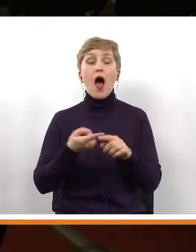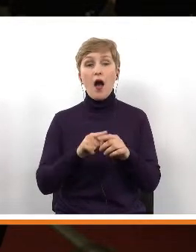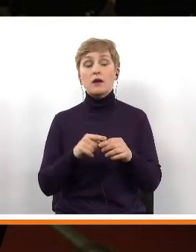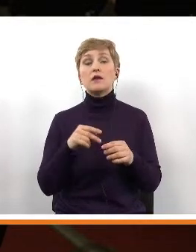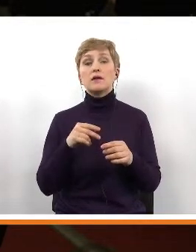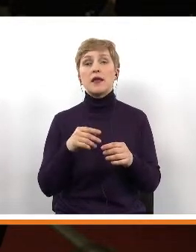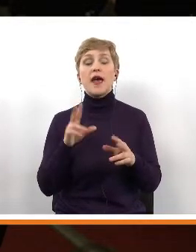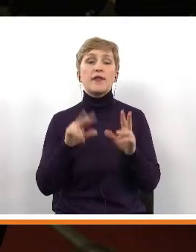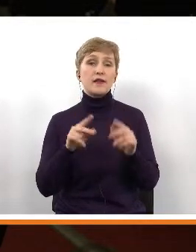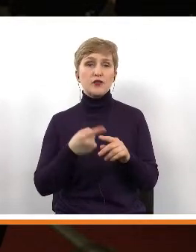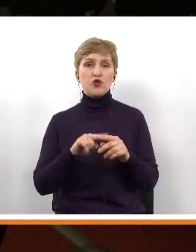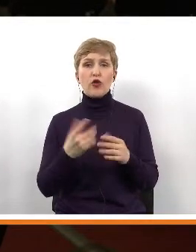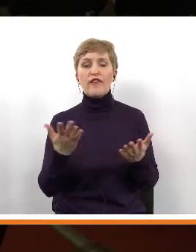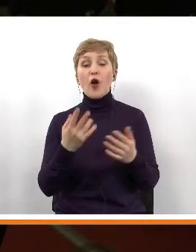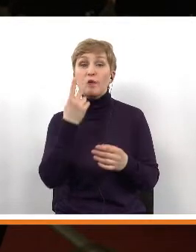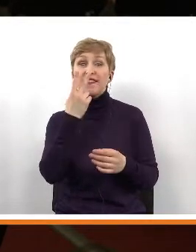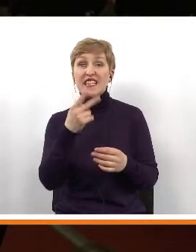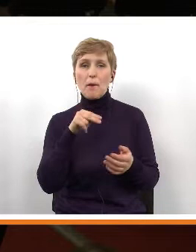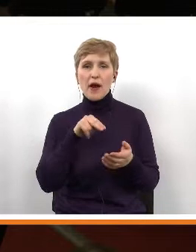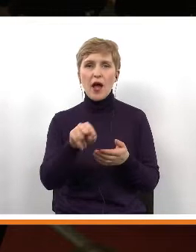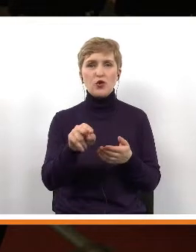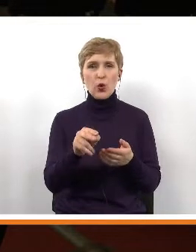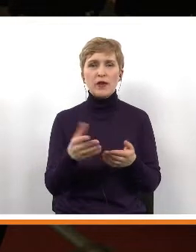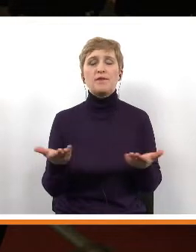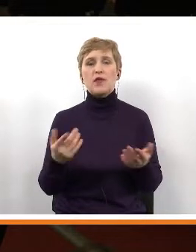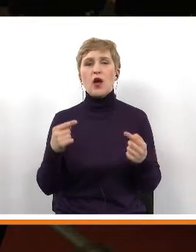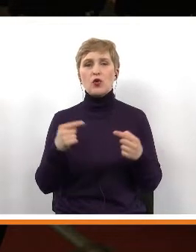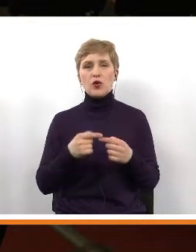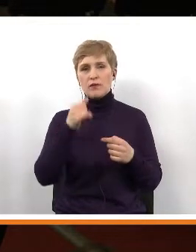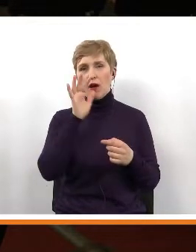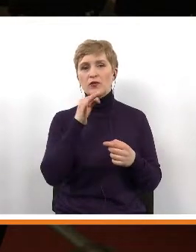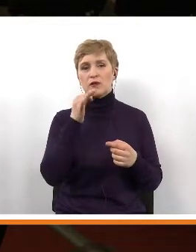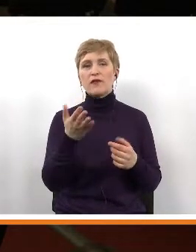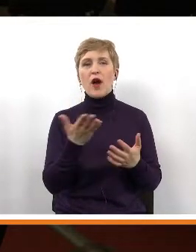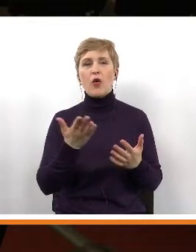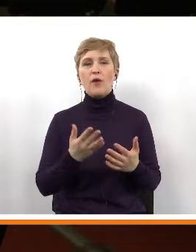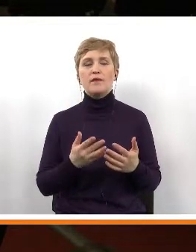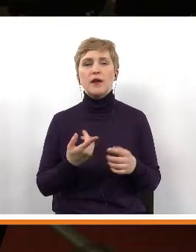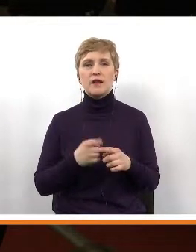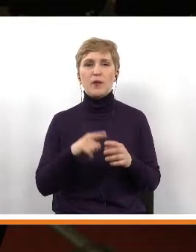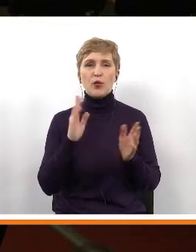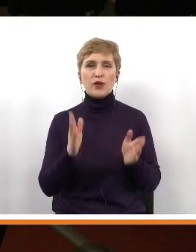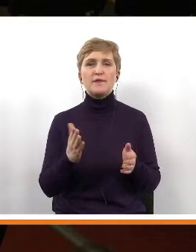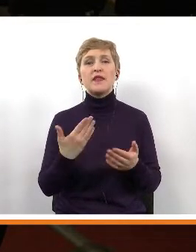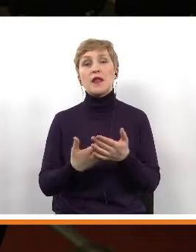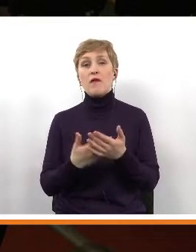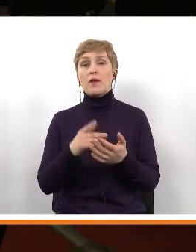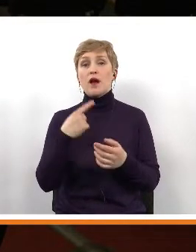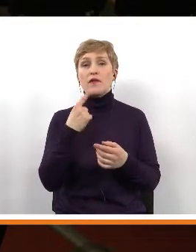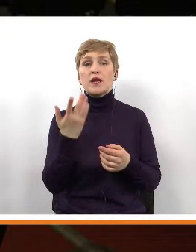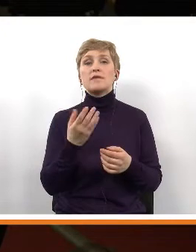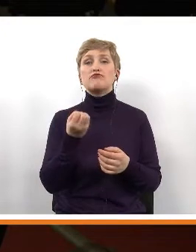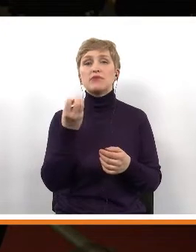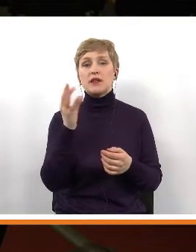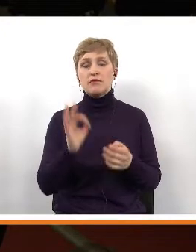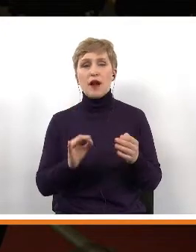ну, я надеюсь, что это в каком-то виде пройдет, вот абсолютно вам сказать точно в каком, и там это будет, ну, наверное, говорить, если было